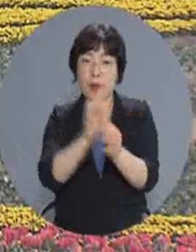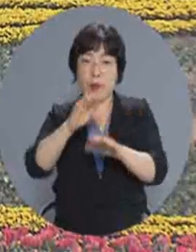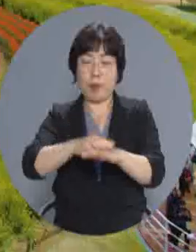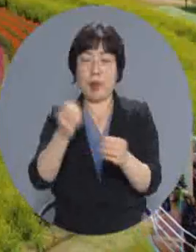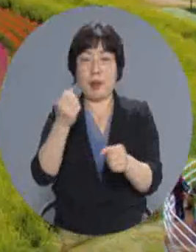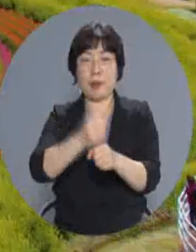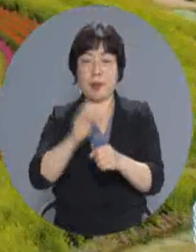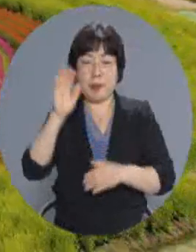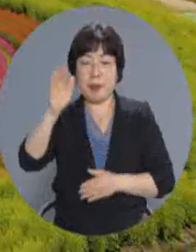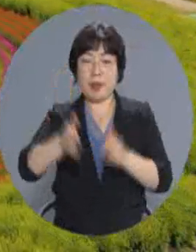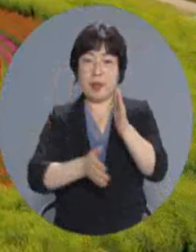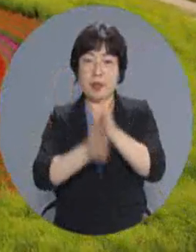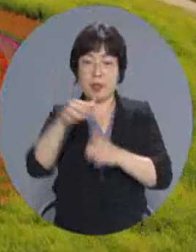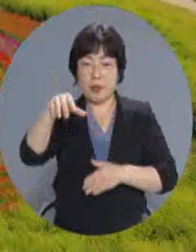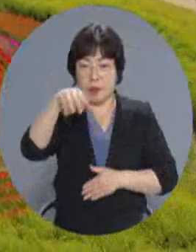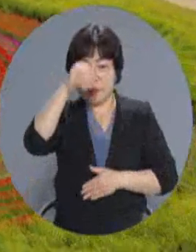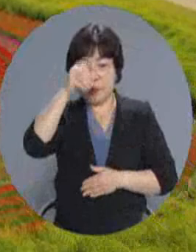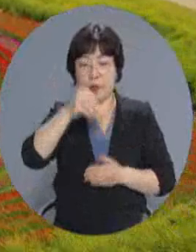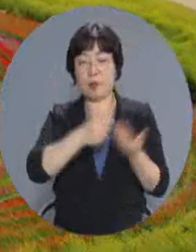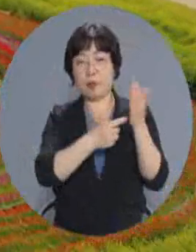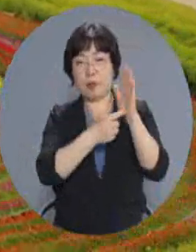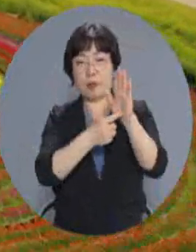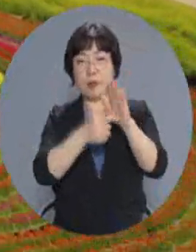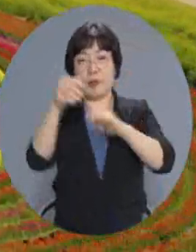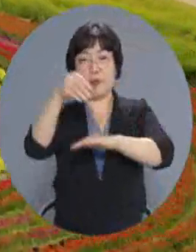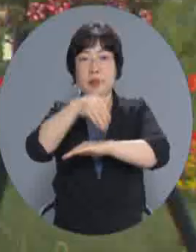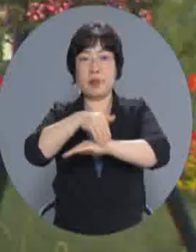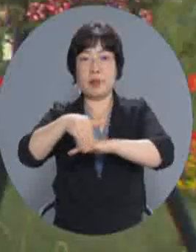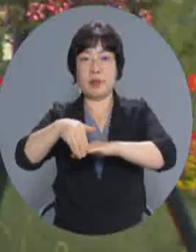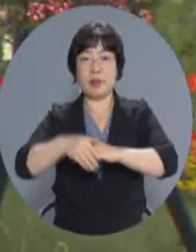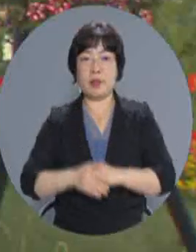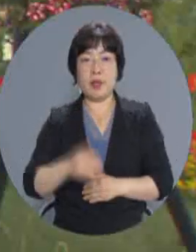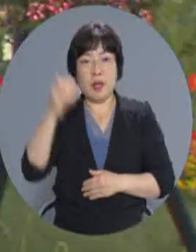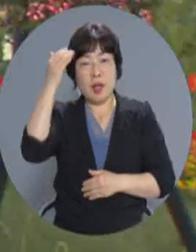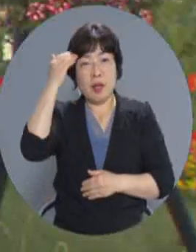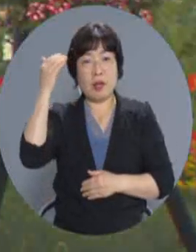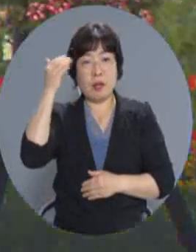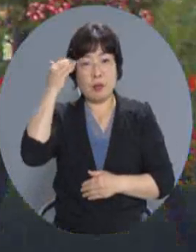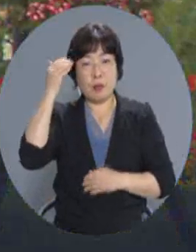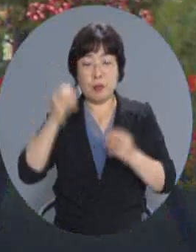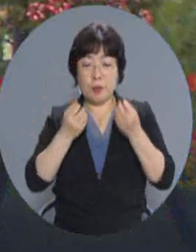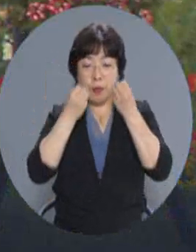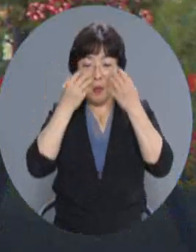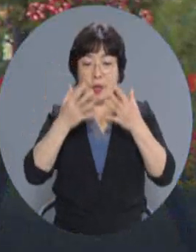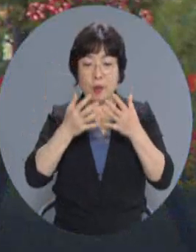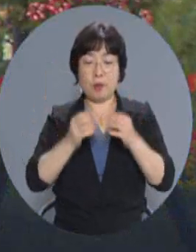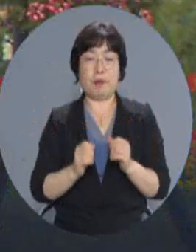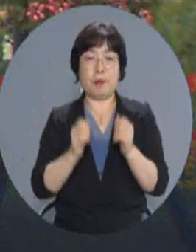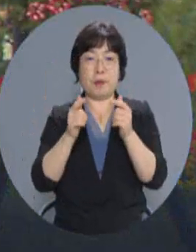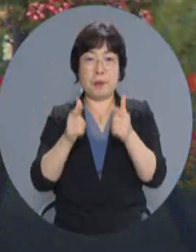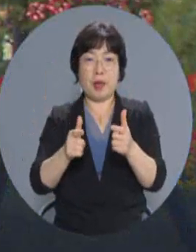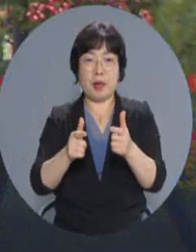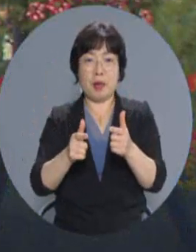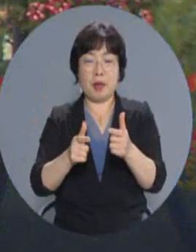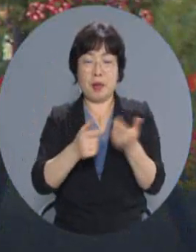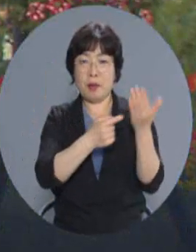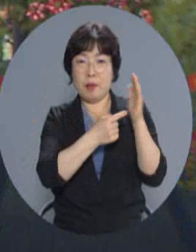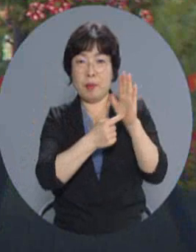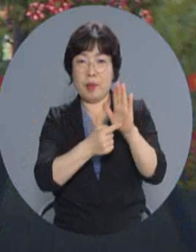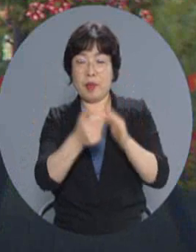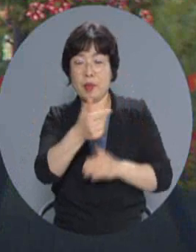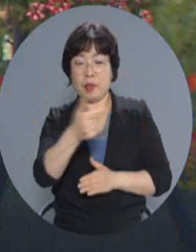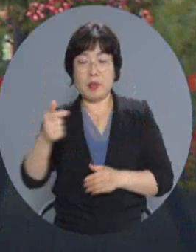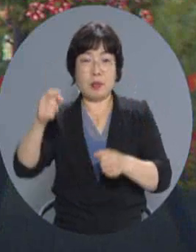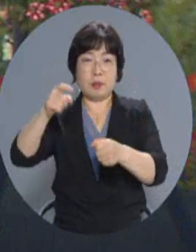미래 도시의 표준 모델을 제시하겠다고 밝혔습니다. 대한민국의 새로운 이정표를 제시하겠다는 그런 큰